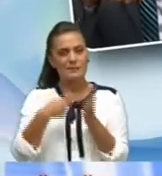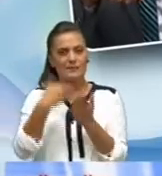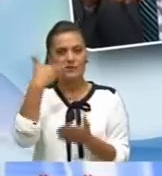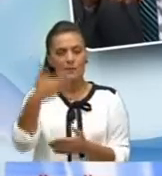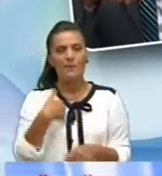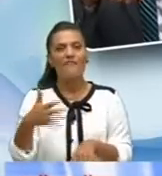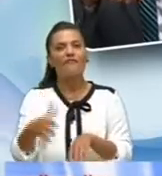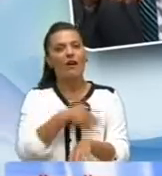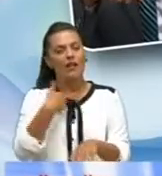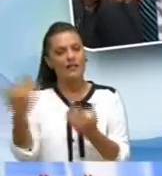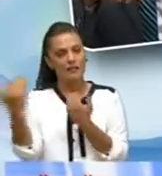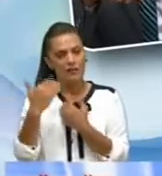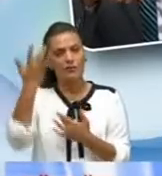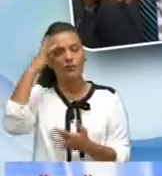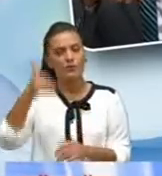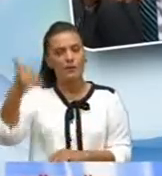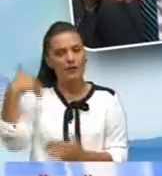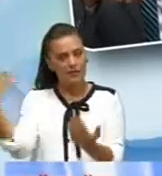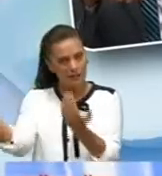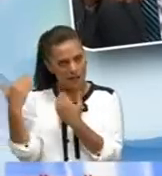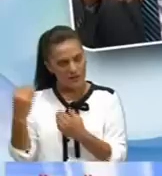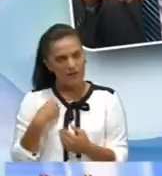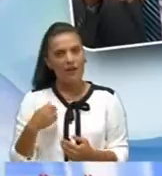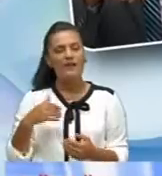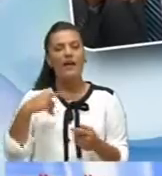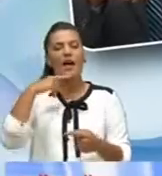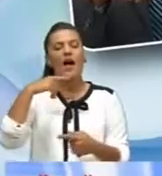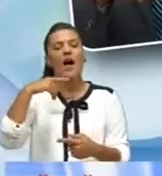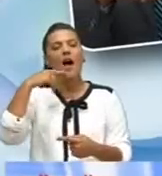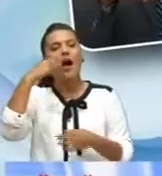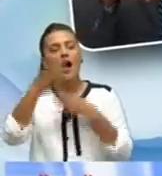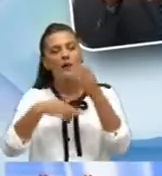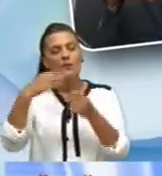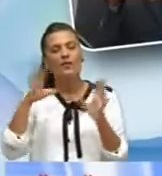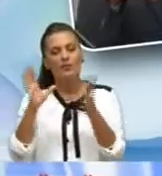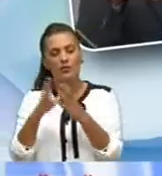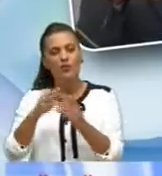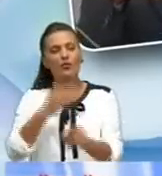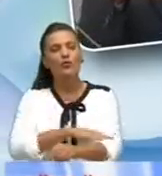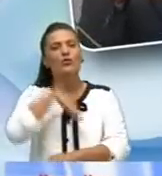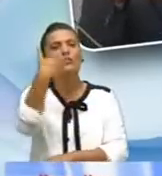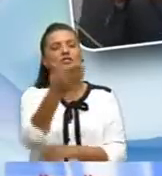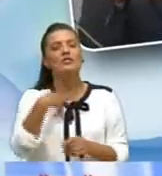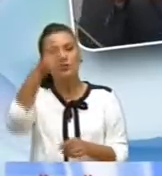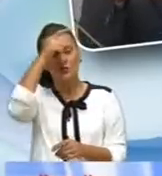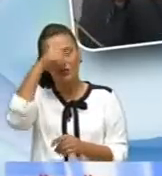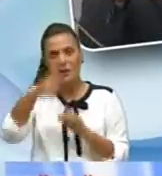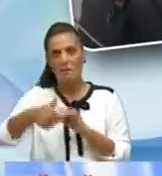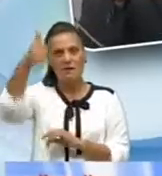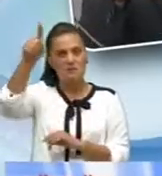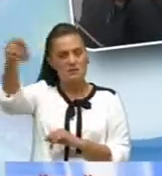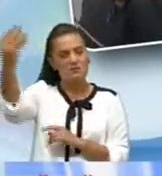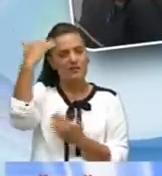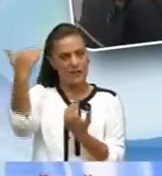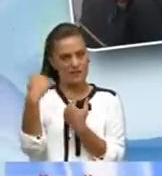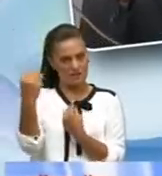hı. Valiliğimiz destekledi, Kültür Bakanlığımız destekledi, Akraba Toplulukları ve Yurtdışı Türkler Daire Başkanlığımız Başbakanlık destekledi